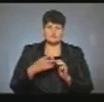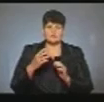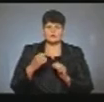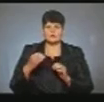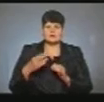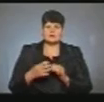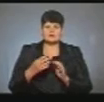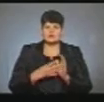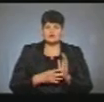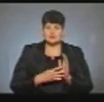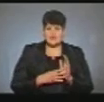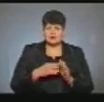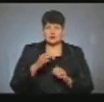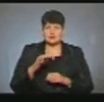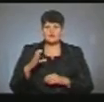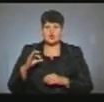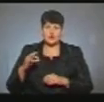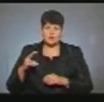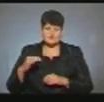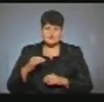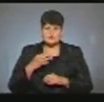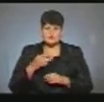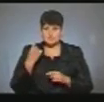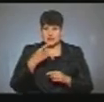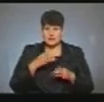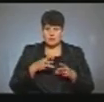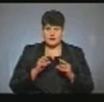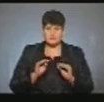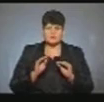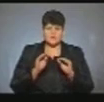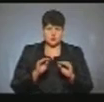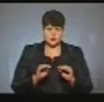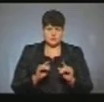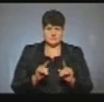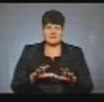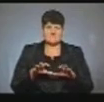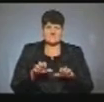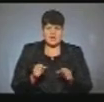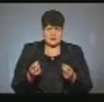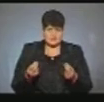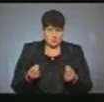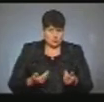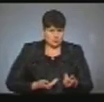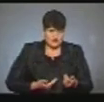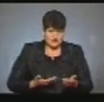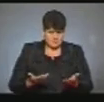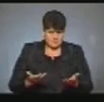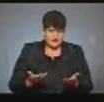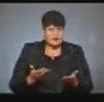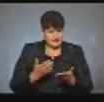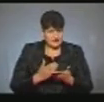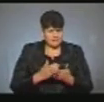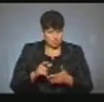098-492-74-99. Отже, Олег Соколовський зазначив, що індивідуальне опалення облаштовується безпосередньо власним коштом. Чи є можливість жителів